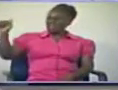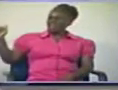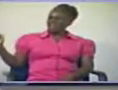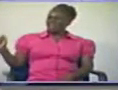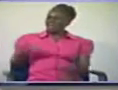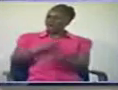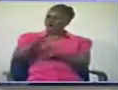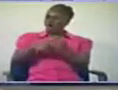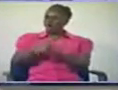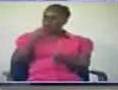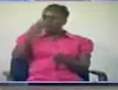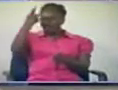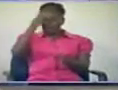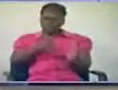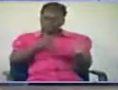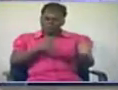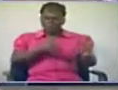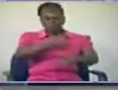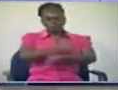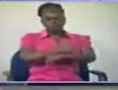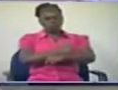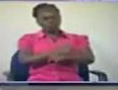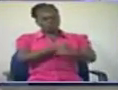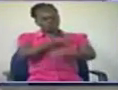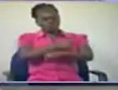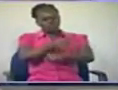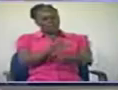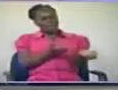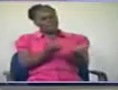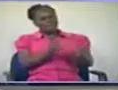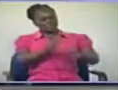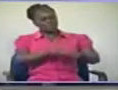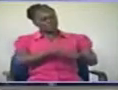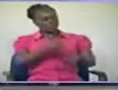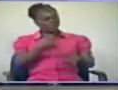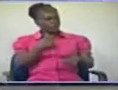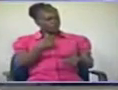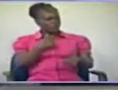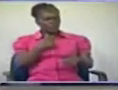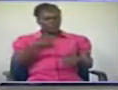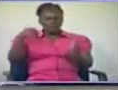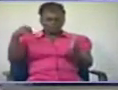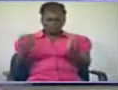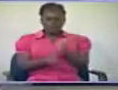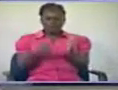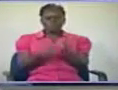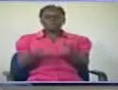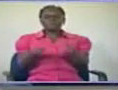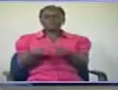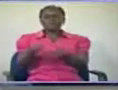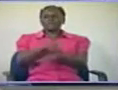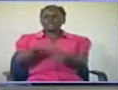wote wanapeleka watoto wao kule. Sasa hiyo shule inakuwa na biashara, unaonaje? Ni shida ambayo tumekuwa nayo kama taifa,